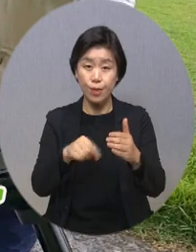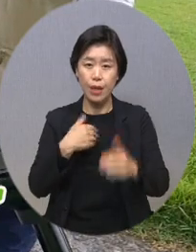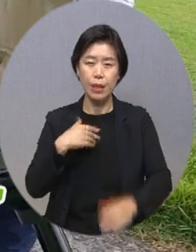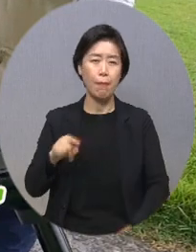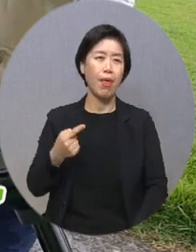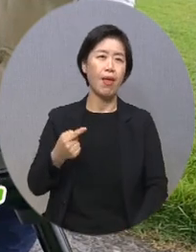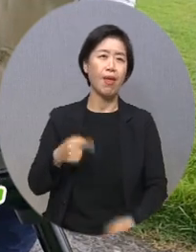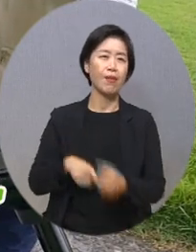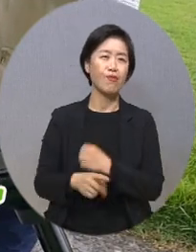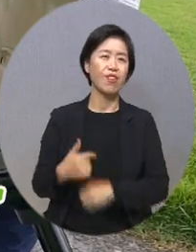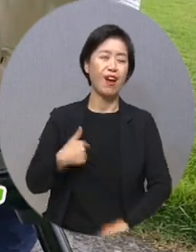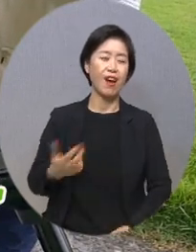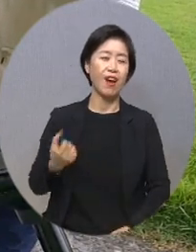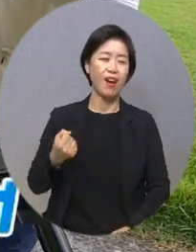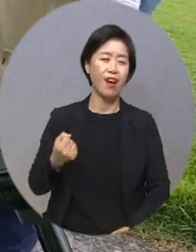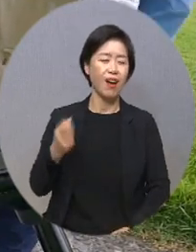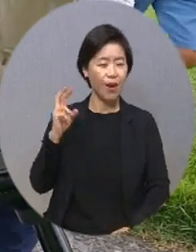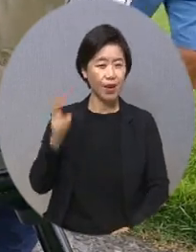100가지 정도 되는 것 같아. 아 난